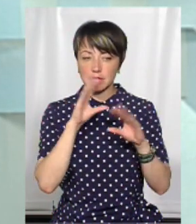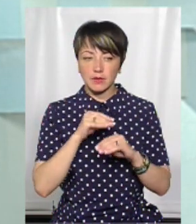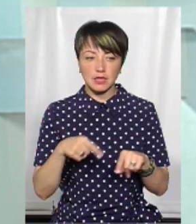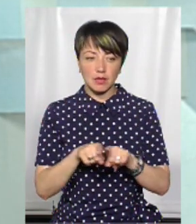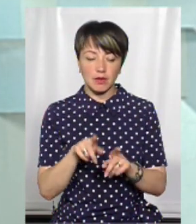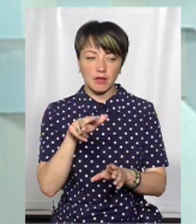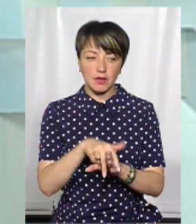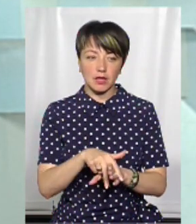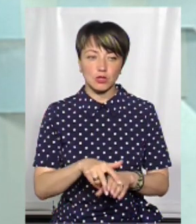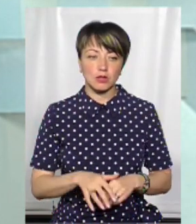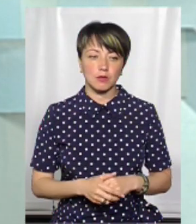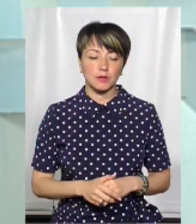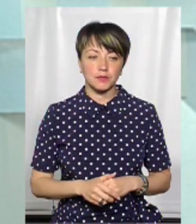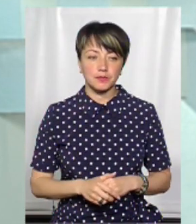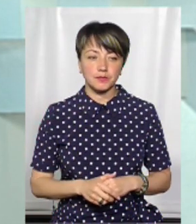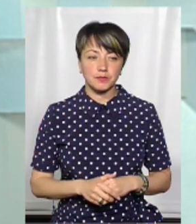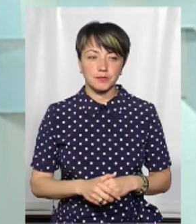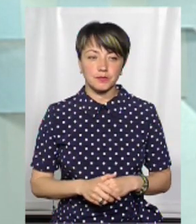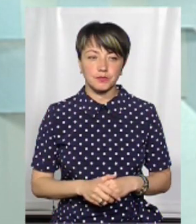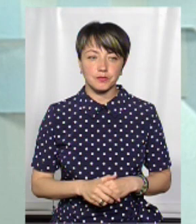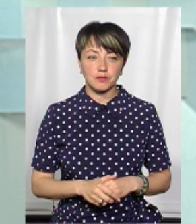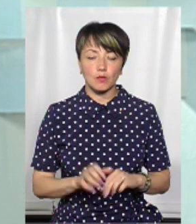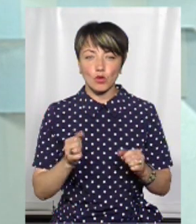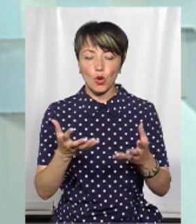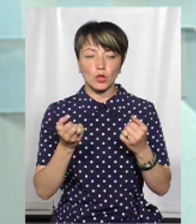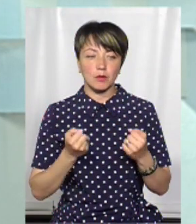справляється з тими нагрузками, які може